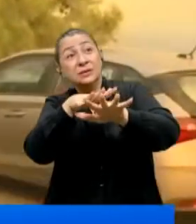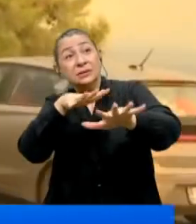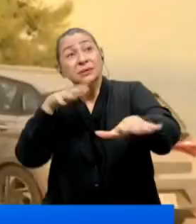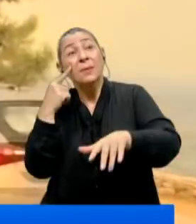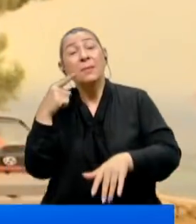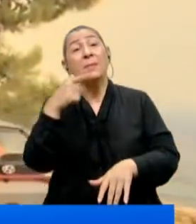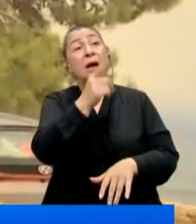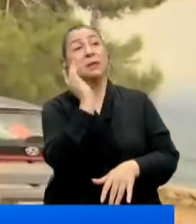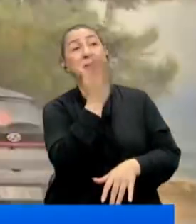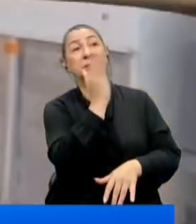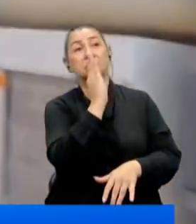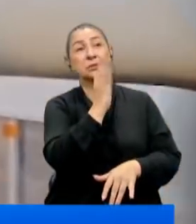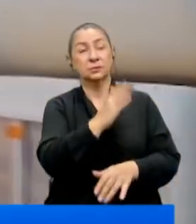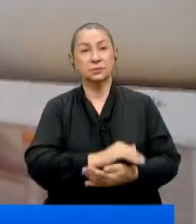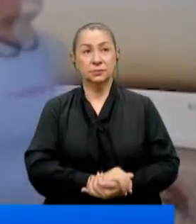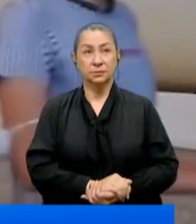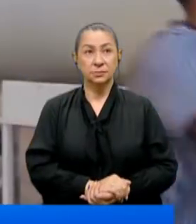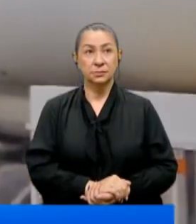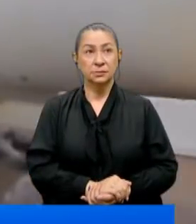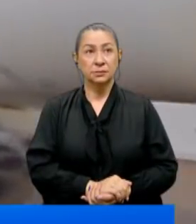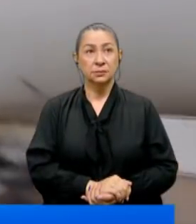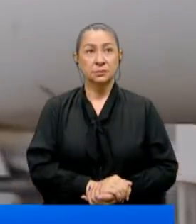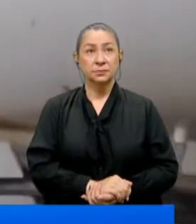artık ilerliyor.